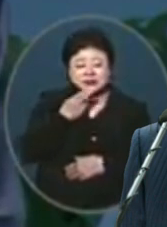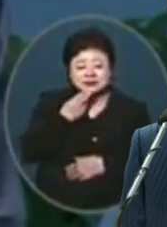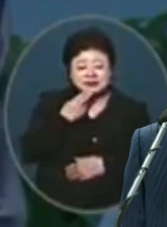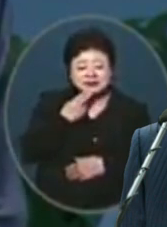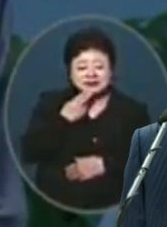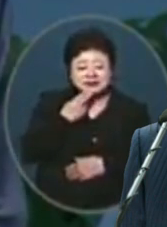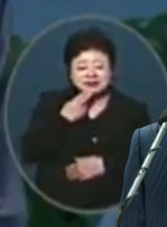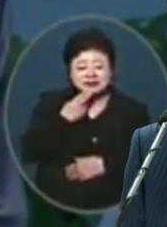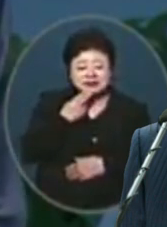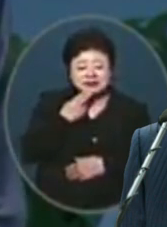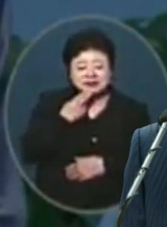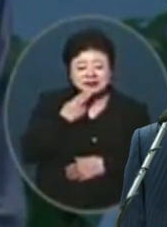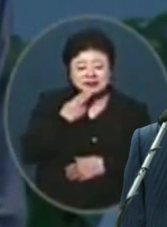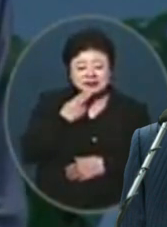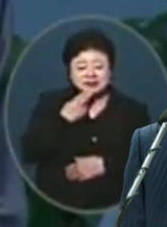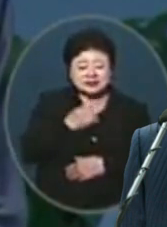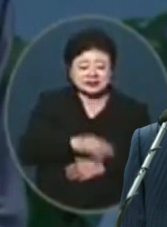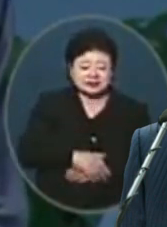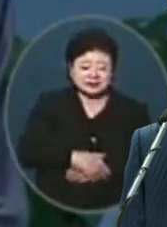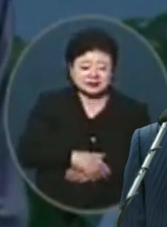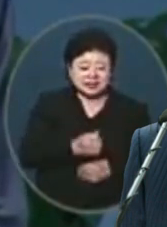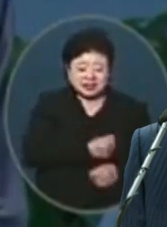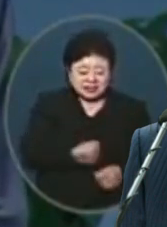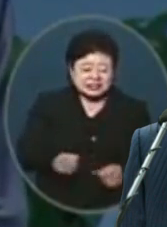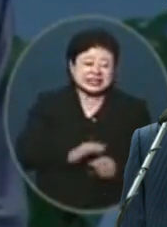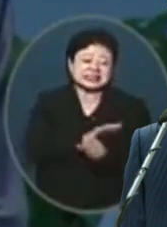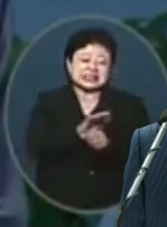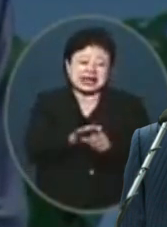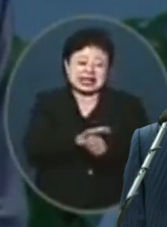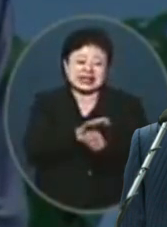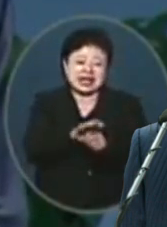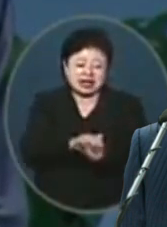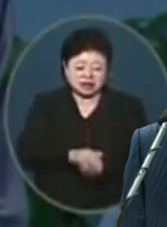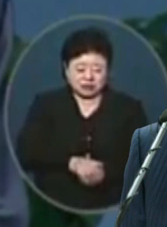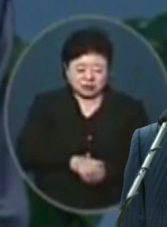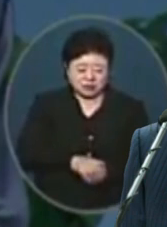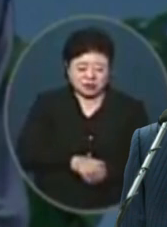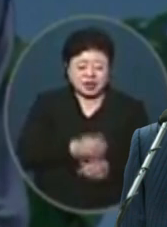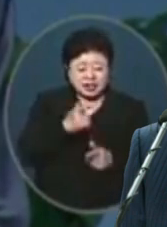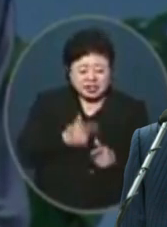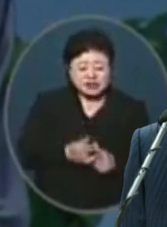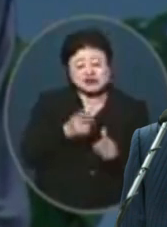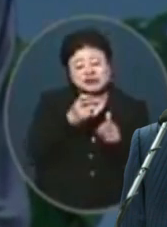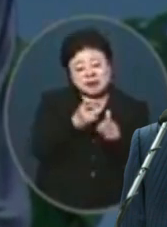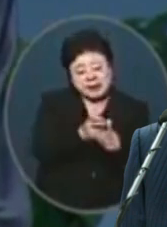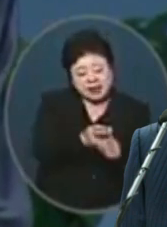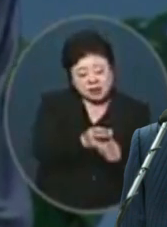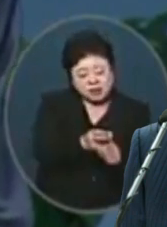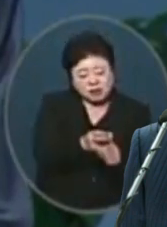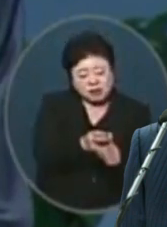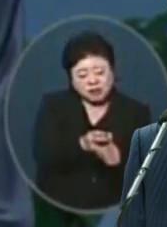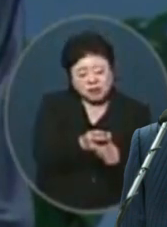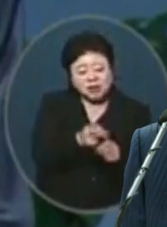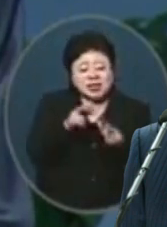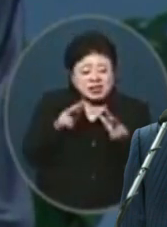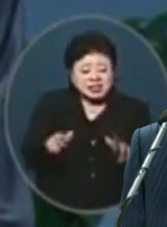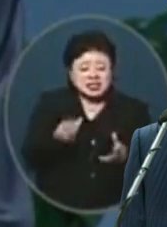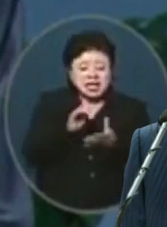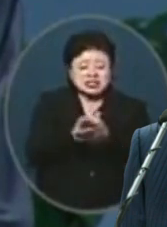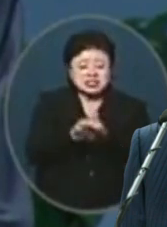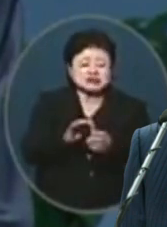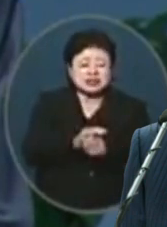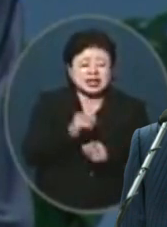없습니다. 언제나 희생적으로 사랑한다 해놓고 난 다음에 예수님을 배반했는데 이제는